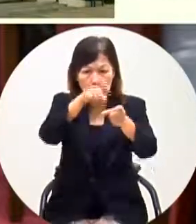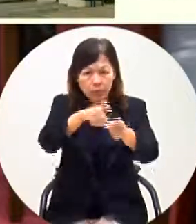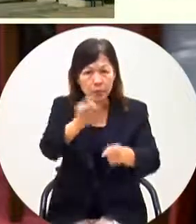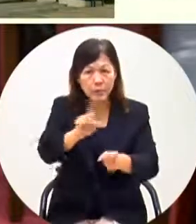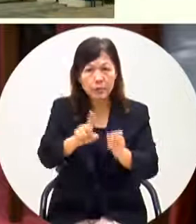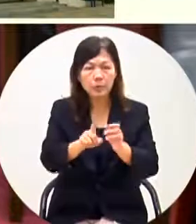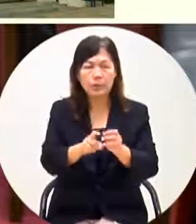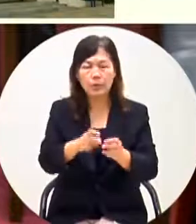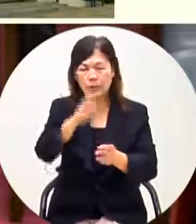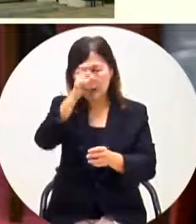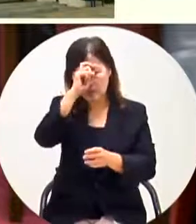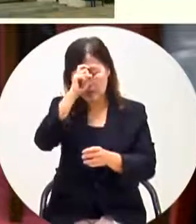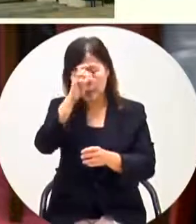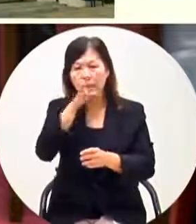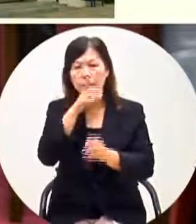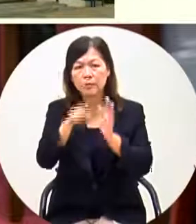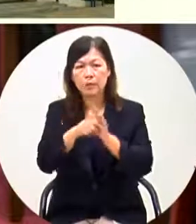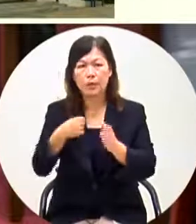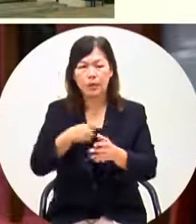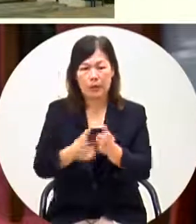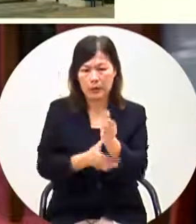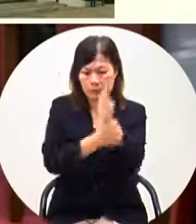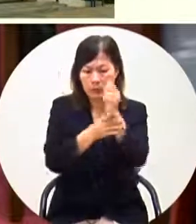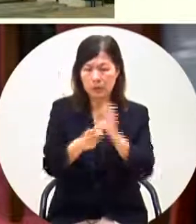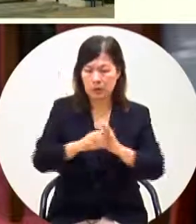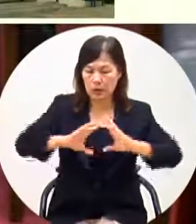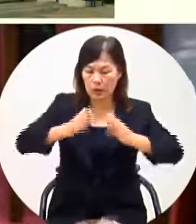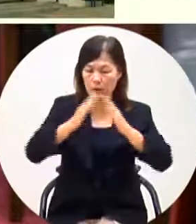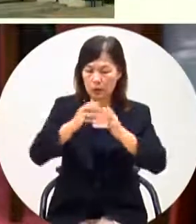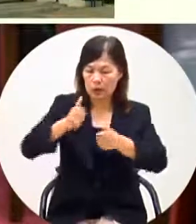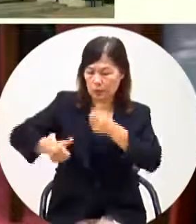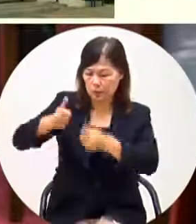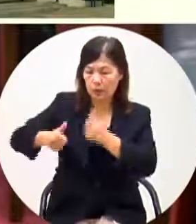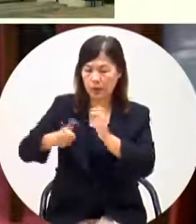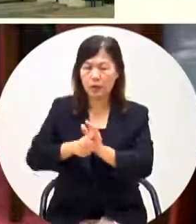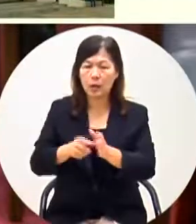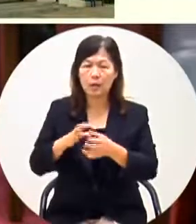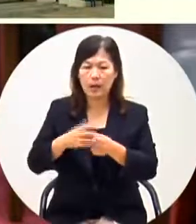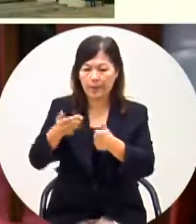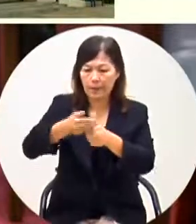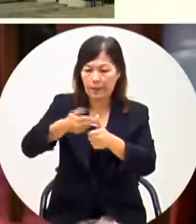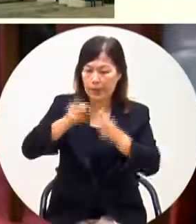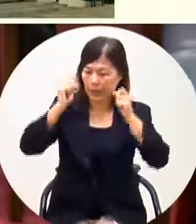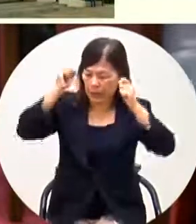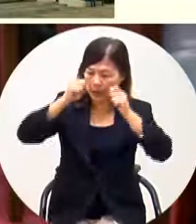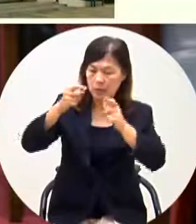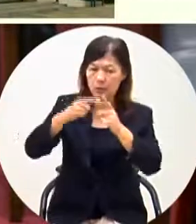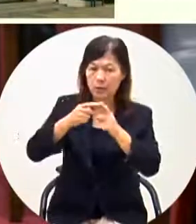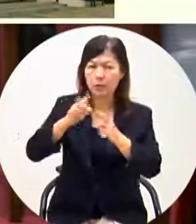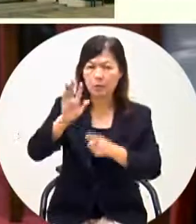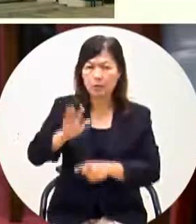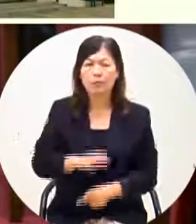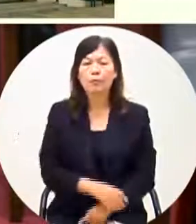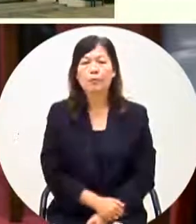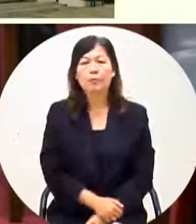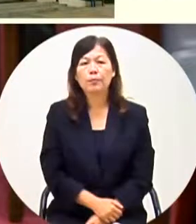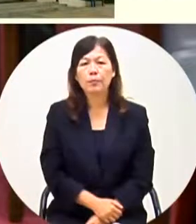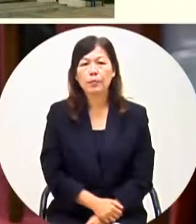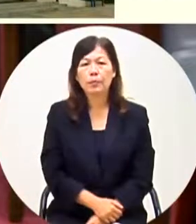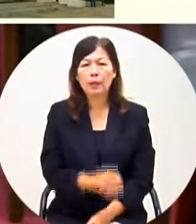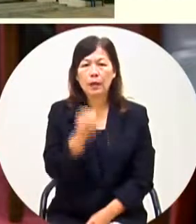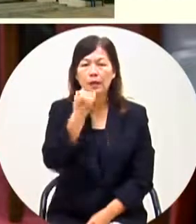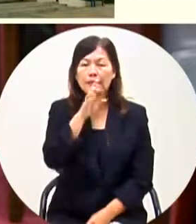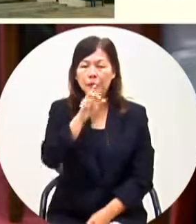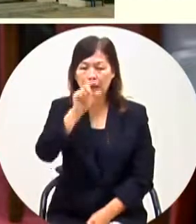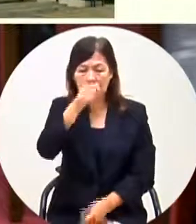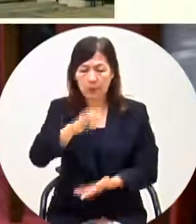是支持我们的国家赛事哈，培养我们的体育的一些人才，但是呢，有特别去提到说可以开放给其他学